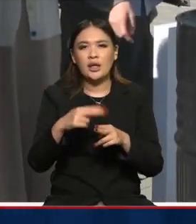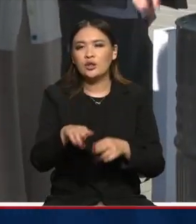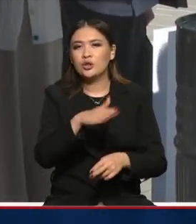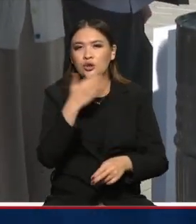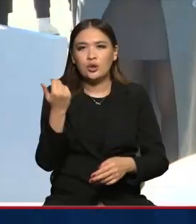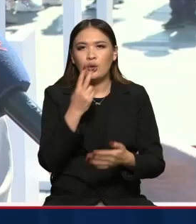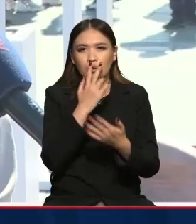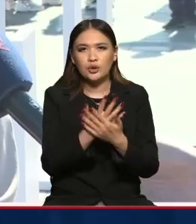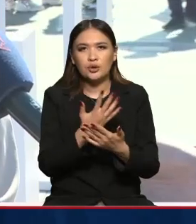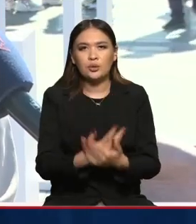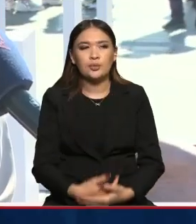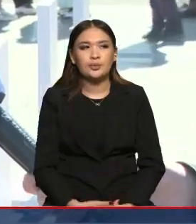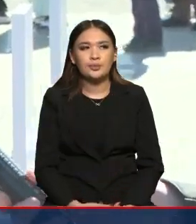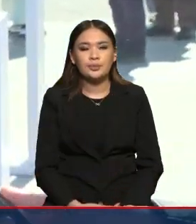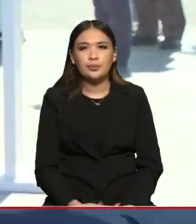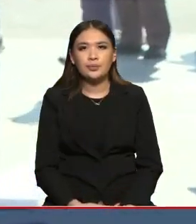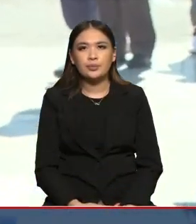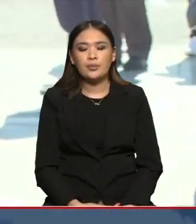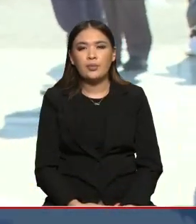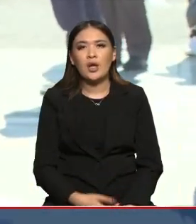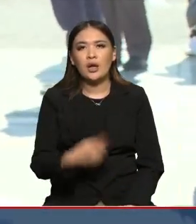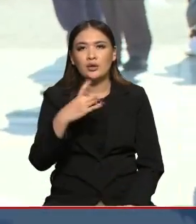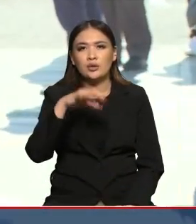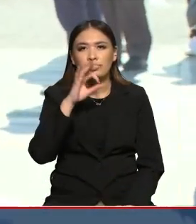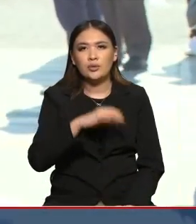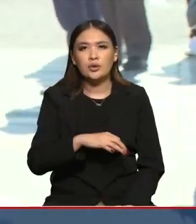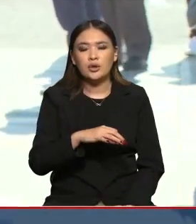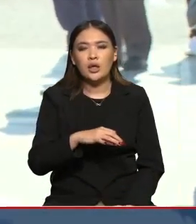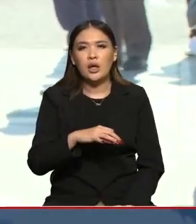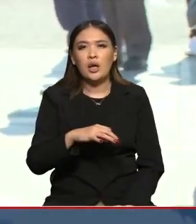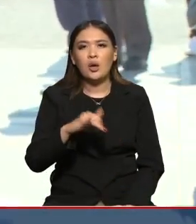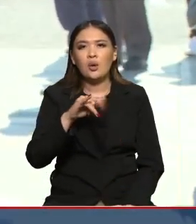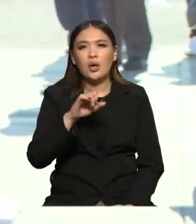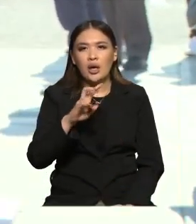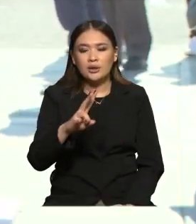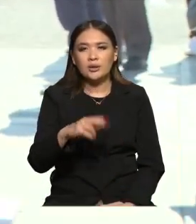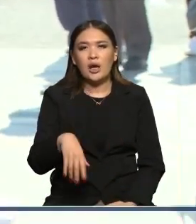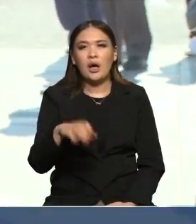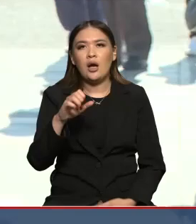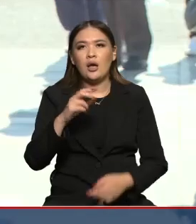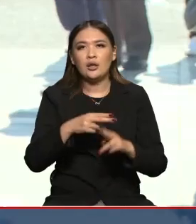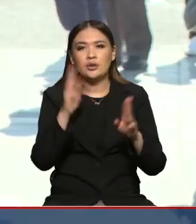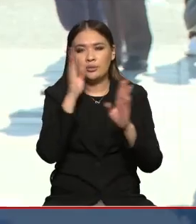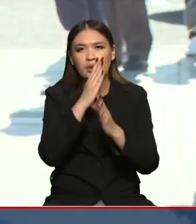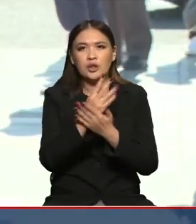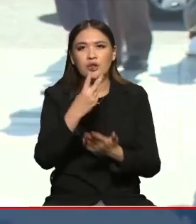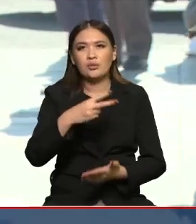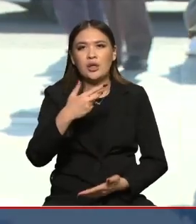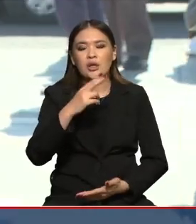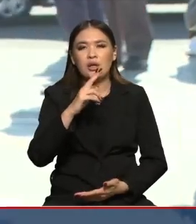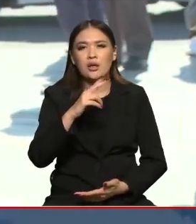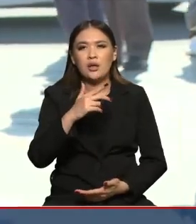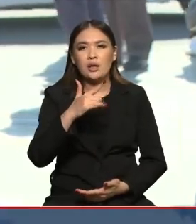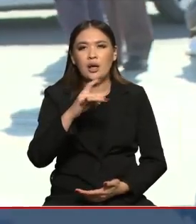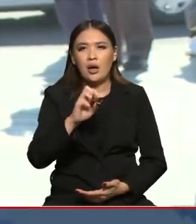көрсету. Одна топливная таблетка весом 4,5 грамма. Бір уран таблеткасынан атмосфераға шамамен 20 грамм көмір қышқыл